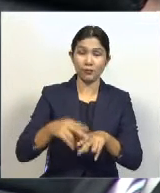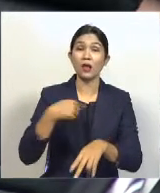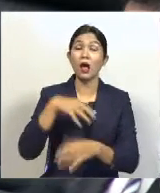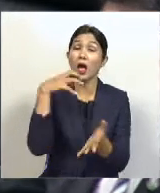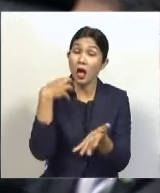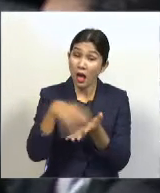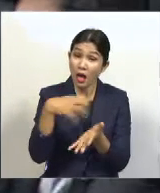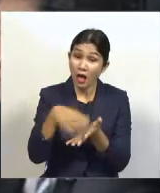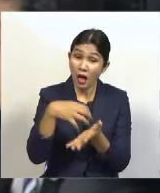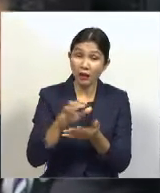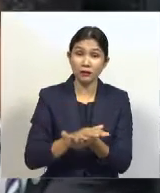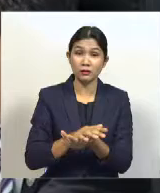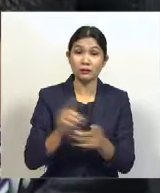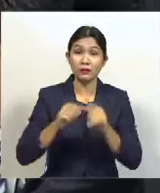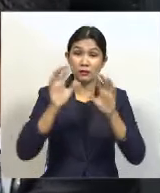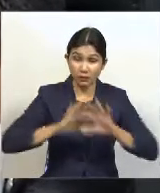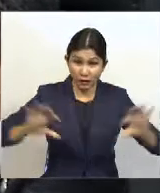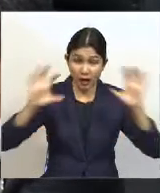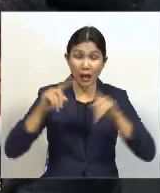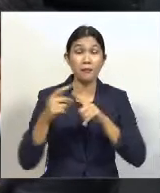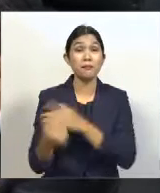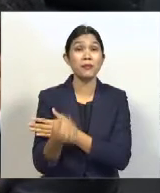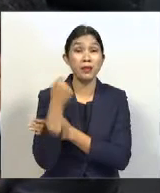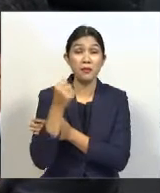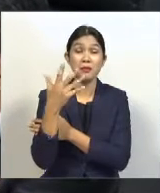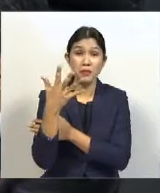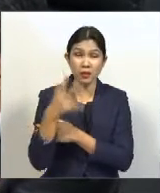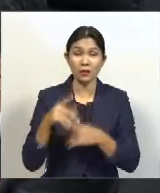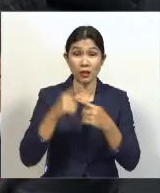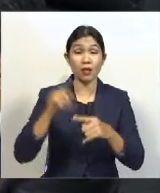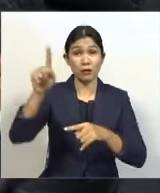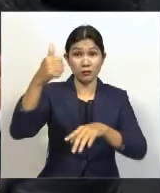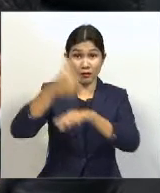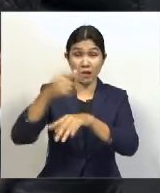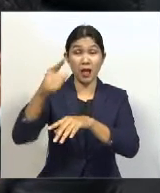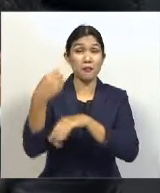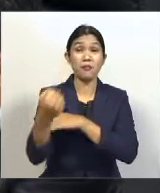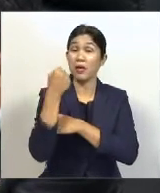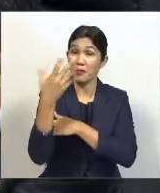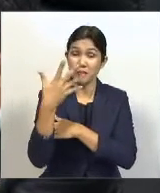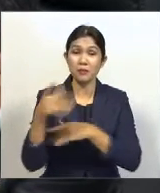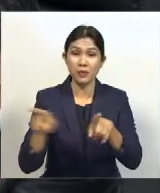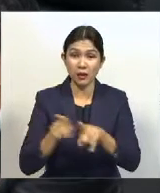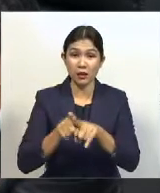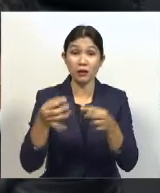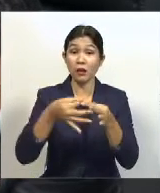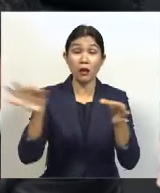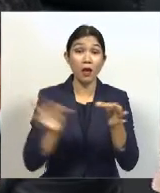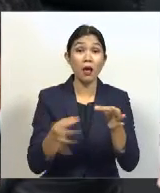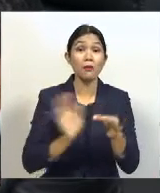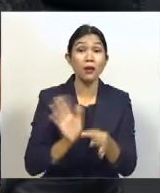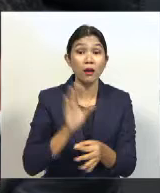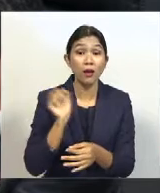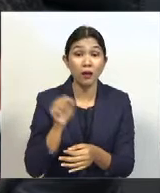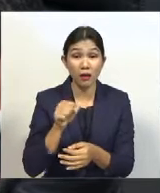ดถึงว่ารัฐบาลไม่มีอำนาจนะครับแล้วก็ท่านก็ไม่มีอำนาจที่จะรับมาด้วยอย่างนี้ไม่ใช่เนื้อหาเหรอน